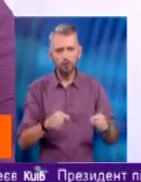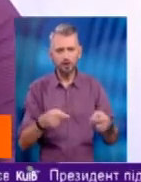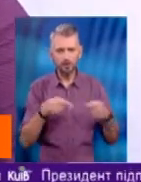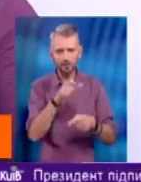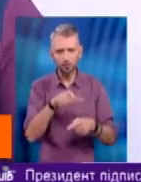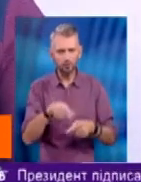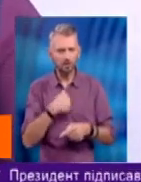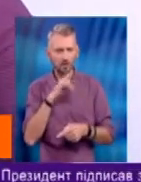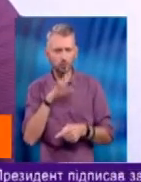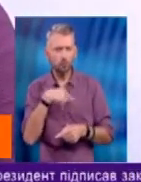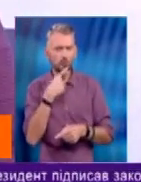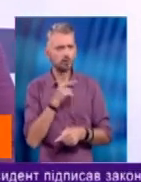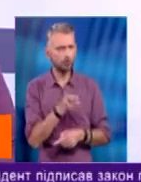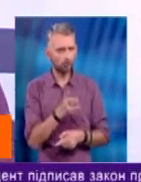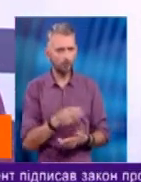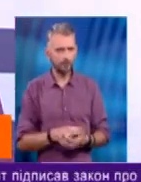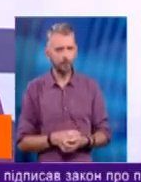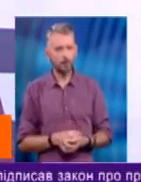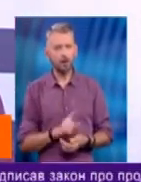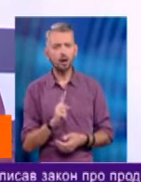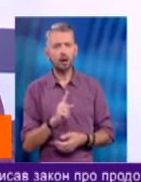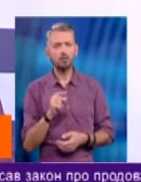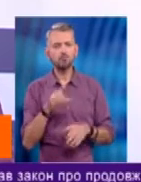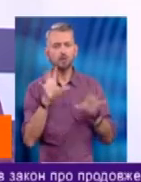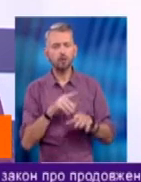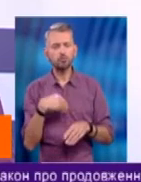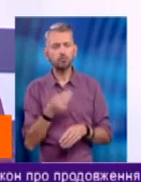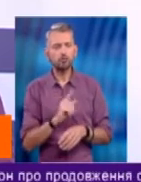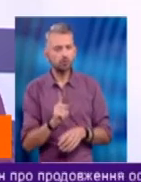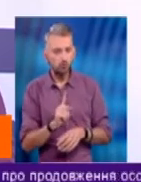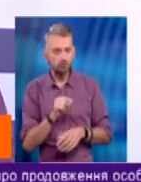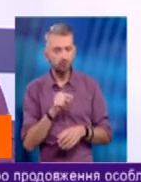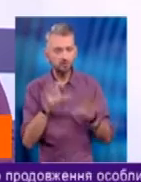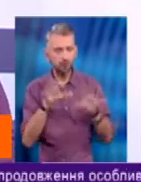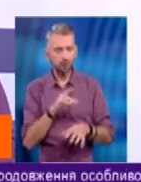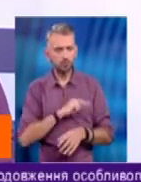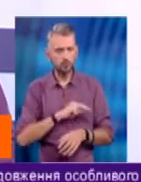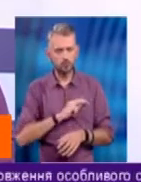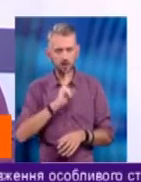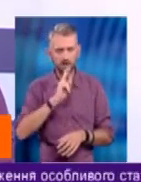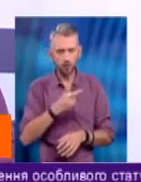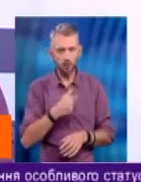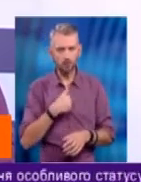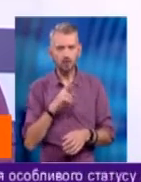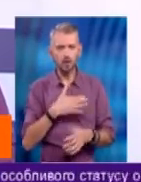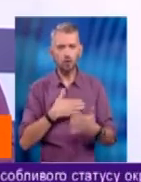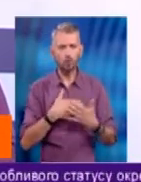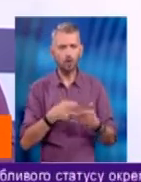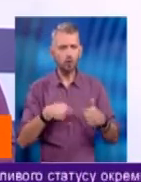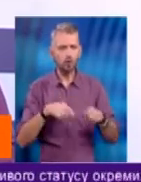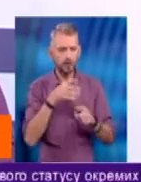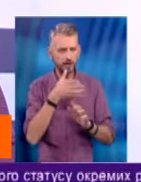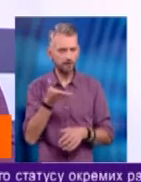їх називати, але... Що дає цей закон? Ми дійсно над цим законом працювали два роки. Ми, як громадська організація, свій